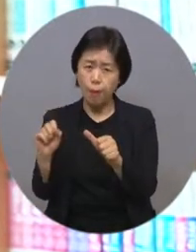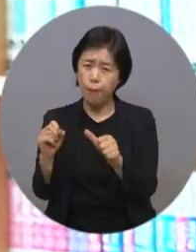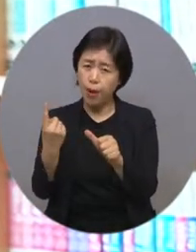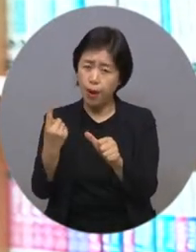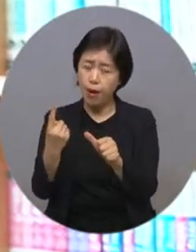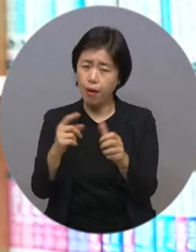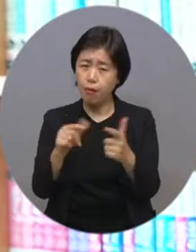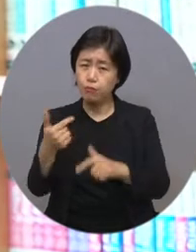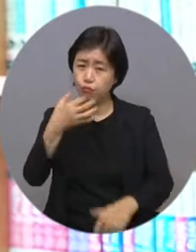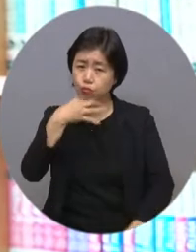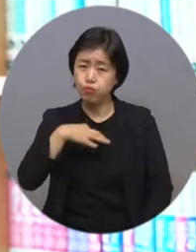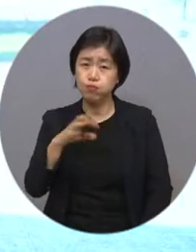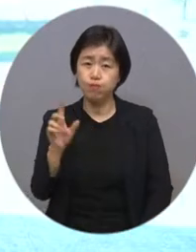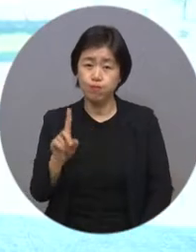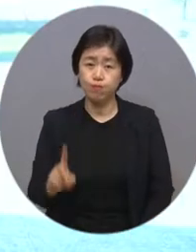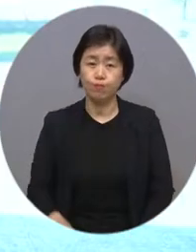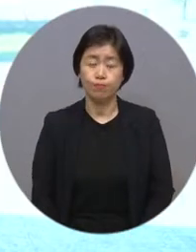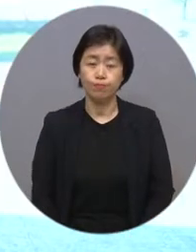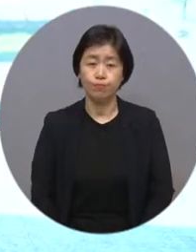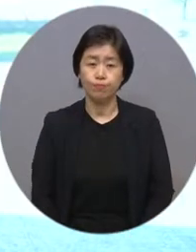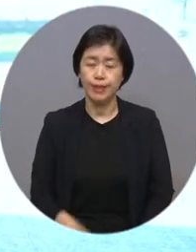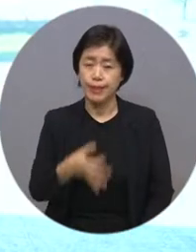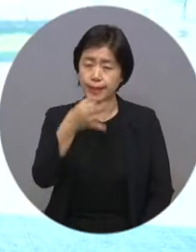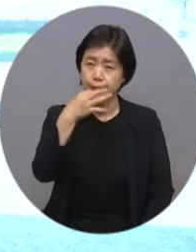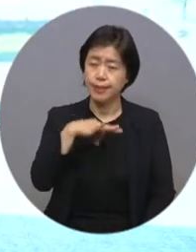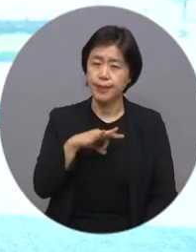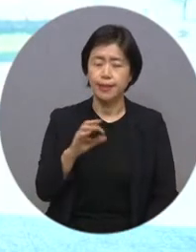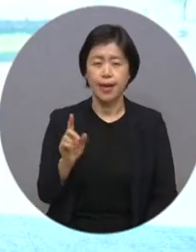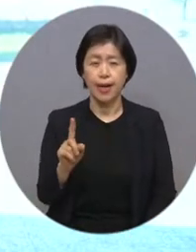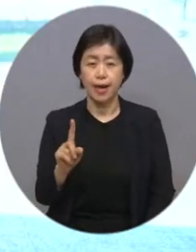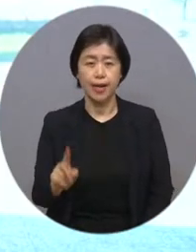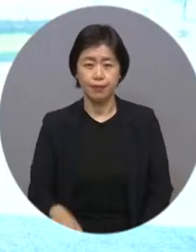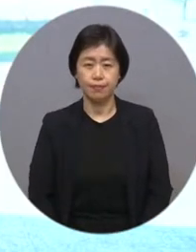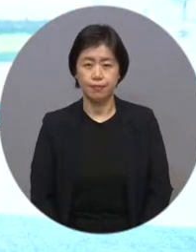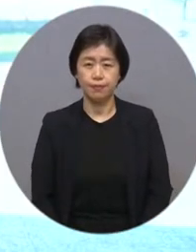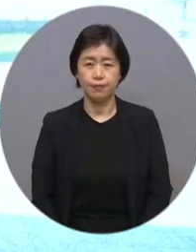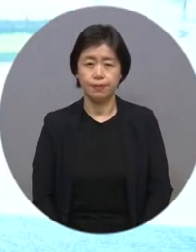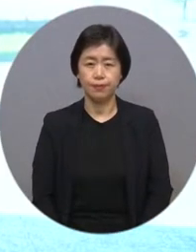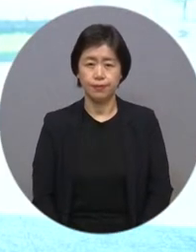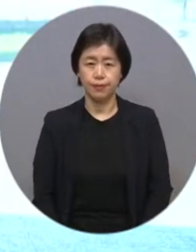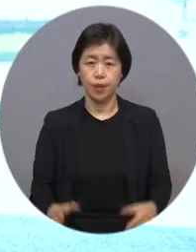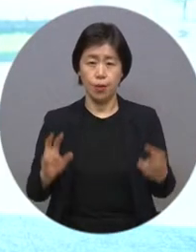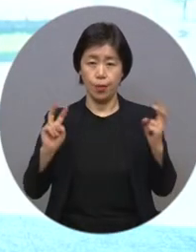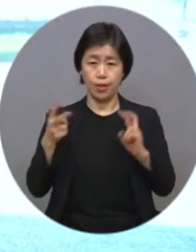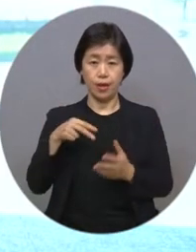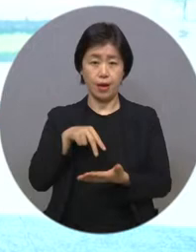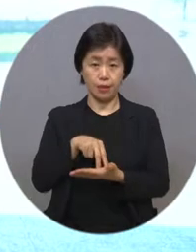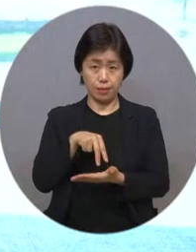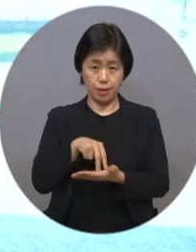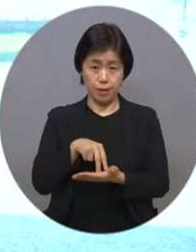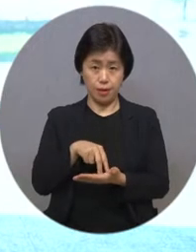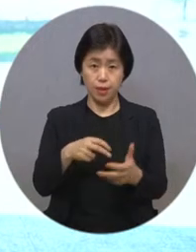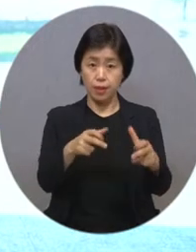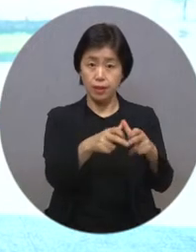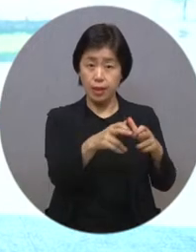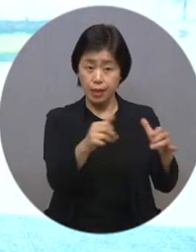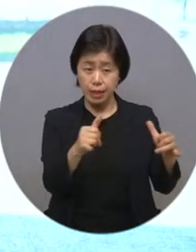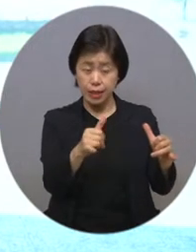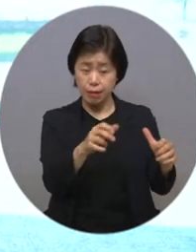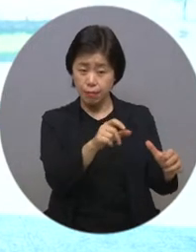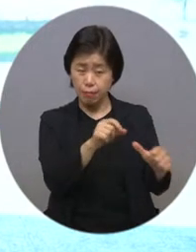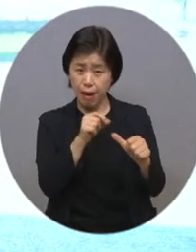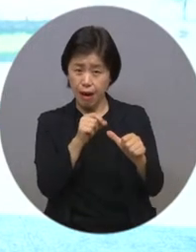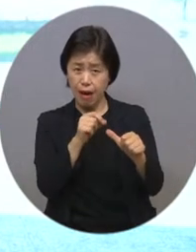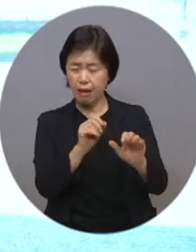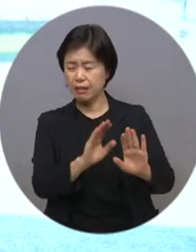생긴 이점들이 있을까요? 아, 이점이요? 통상적으로 이제 기업체에서는 장애 사원들을 이제 채용하는 걸 굉장히 좀